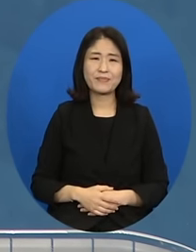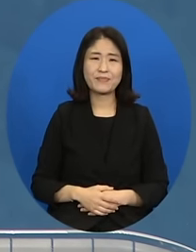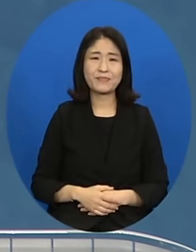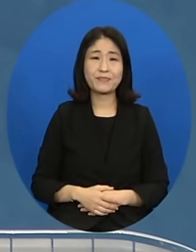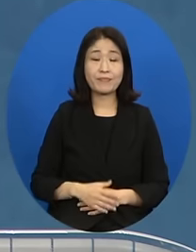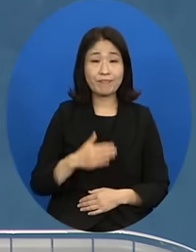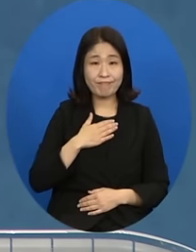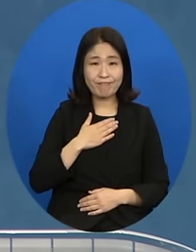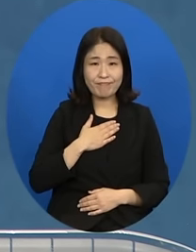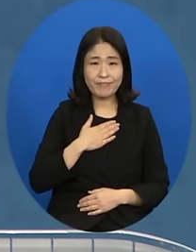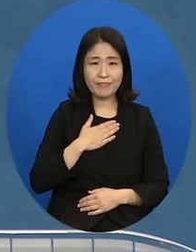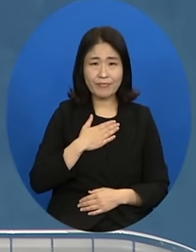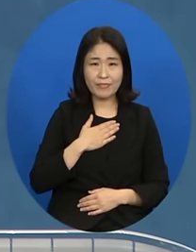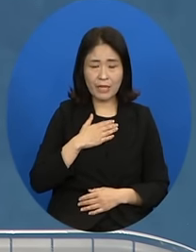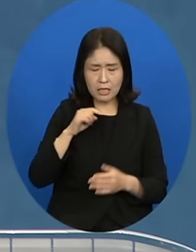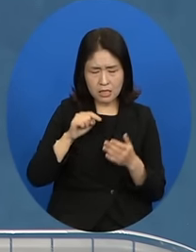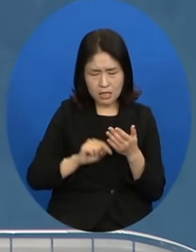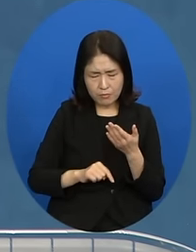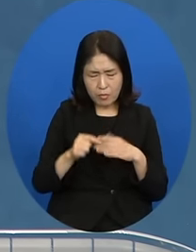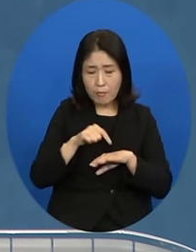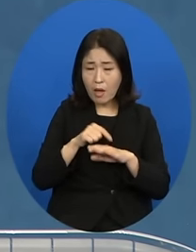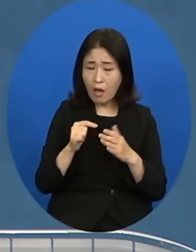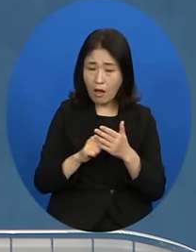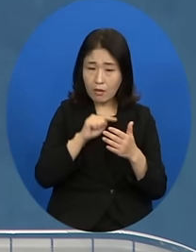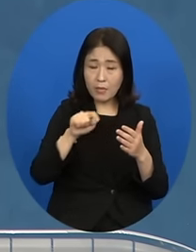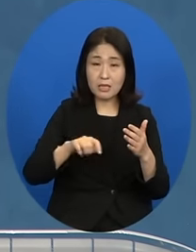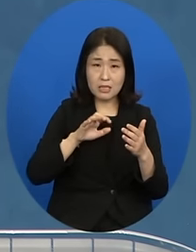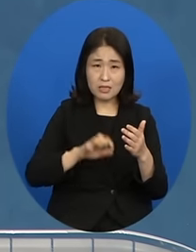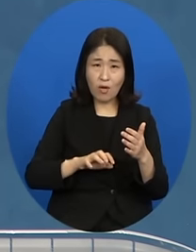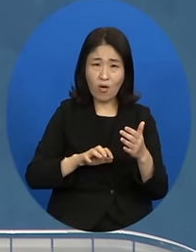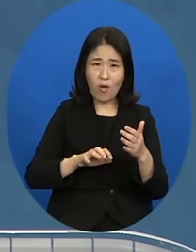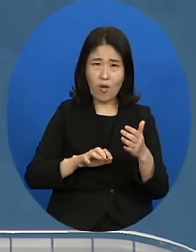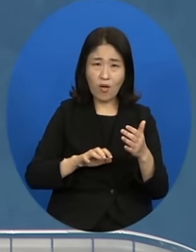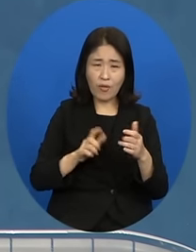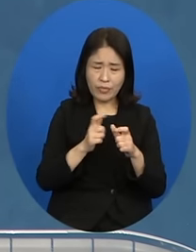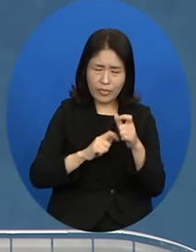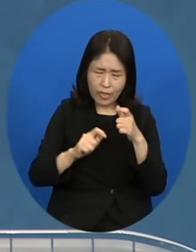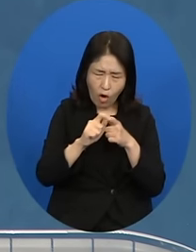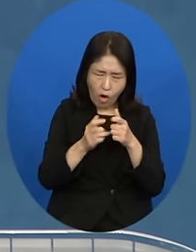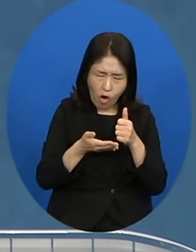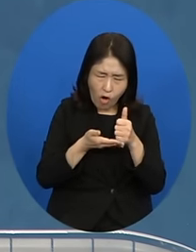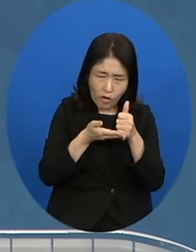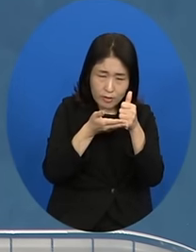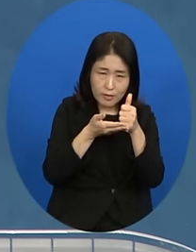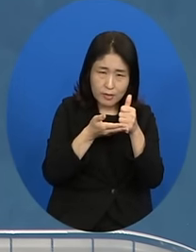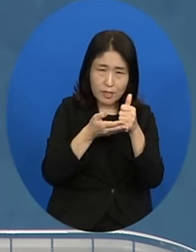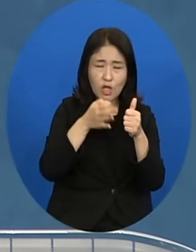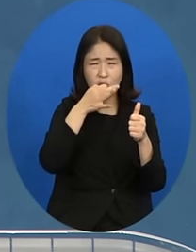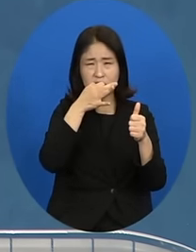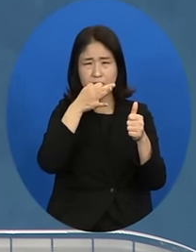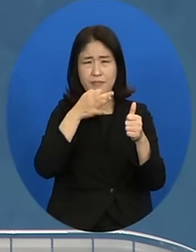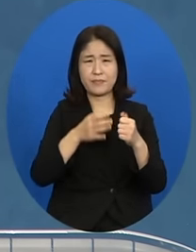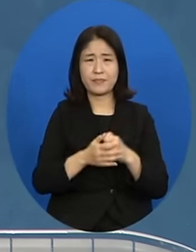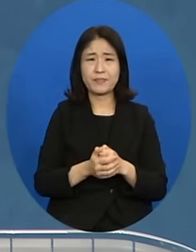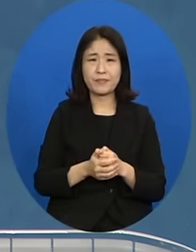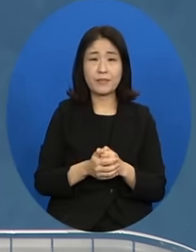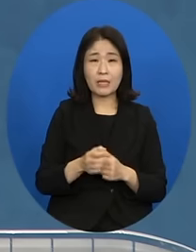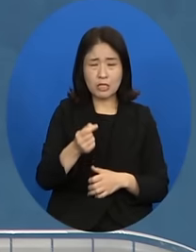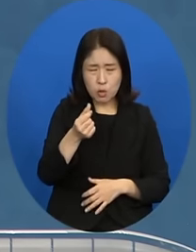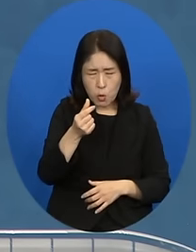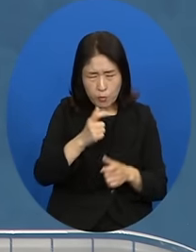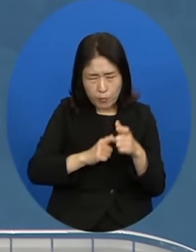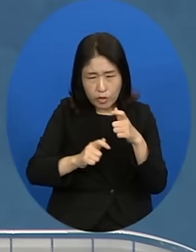제 마음의 깊은 곳에 조금이라도 더 대접받고 싶은 욕망, 조금이라도